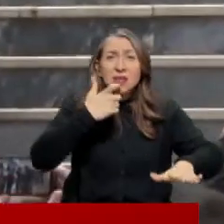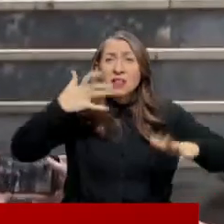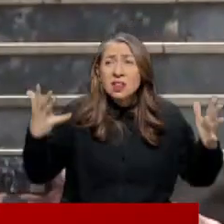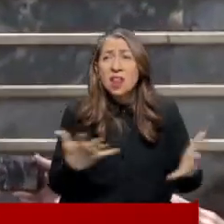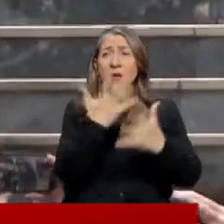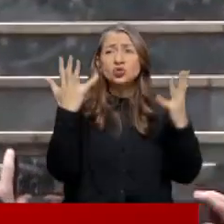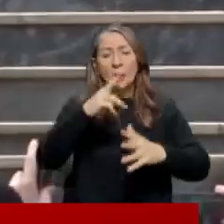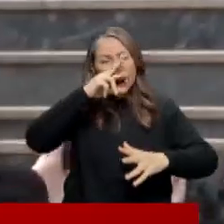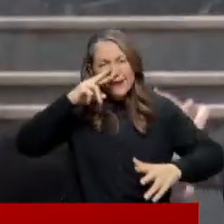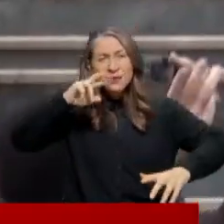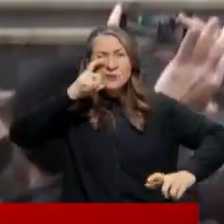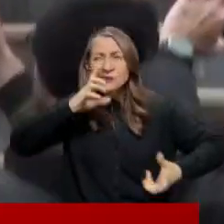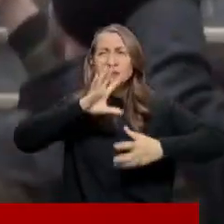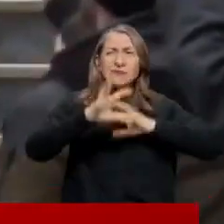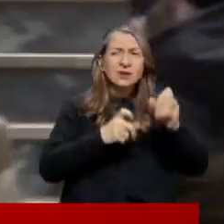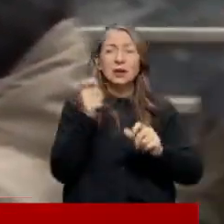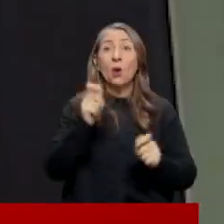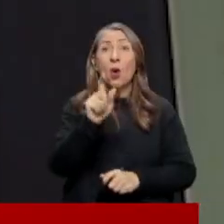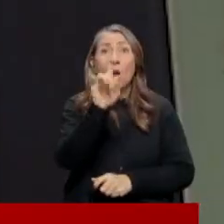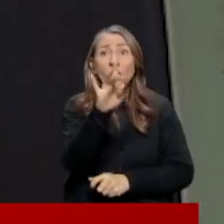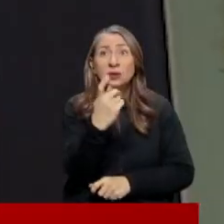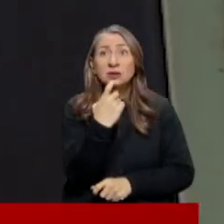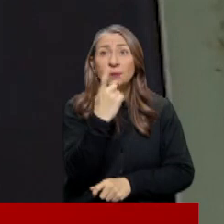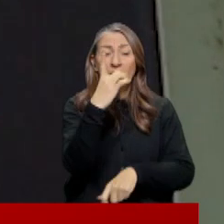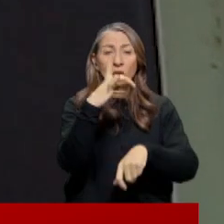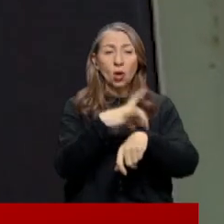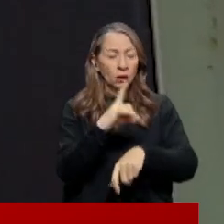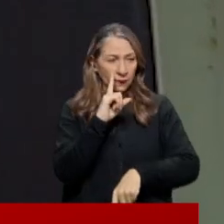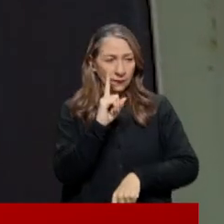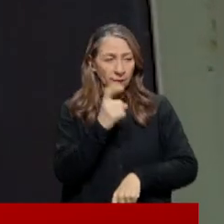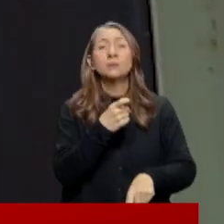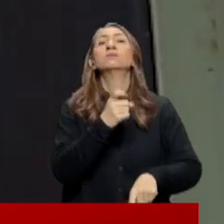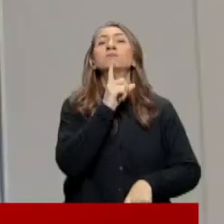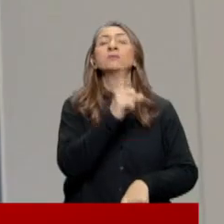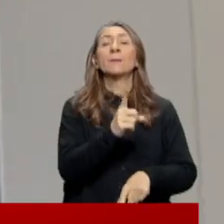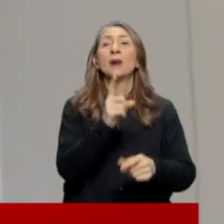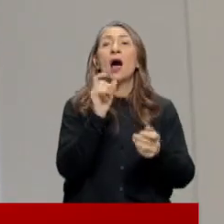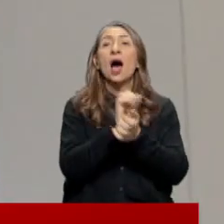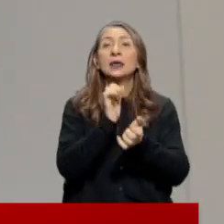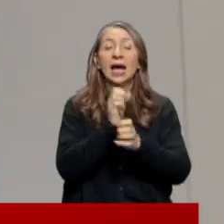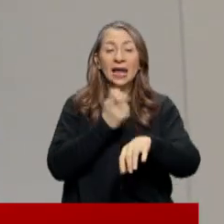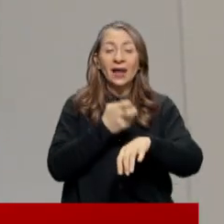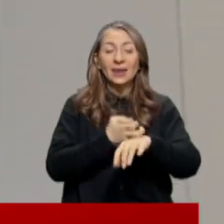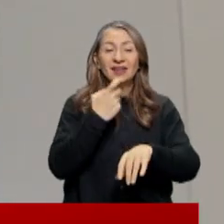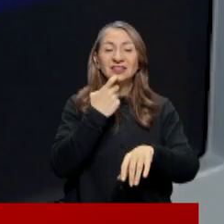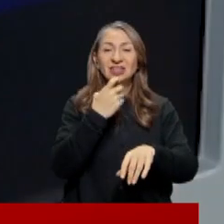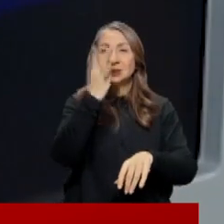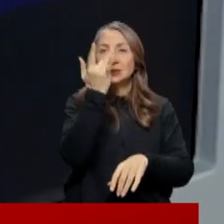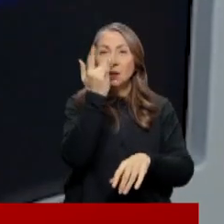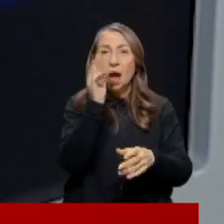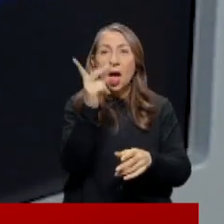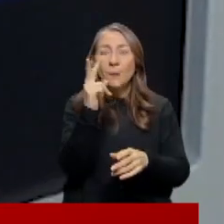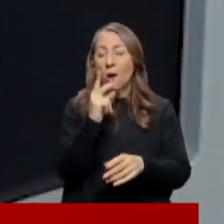yıllarca istismara maruz kaldı. 14 yaşında bir doktor bunu fark etti, ailesi kemik yaşı için sahte